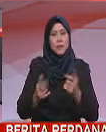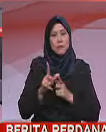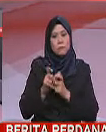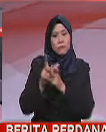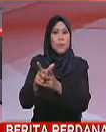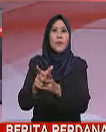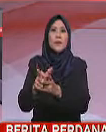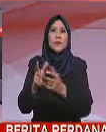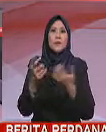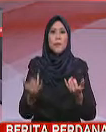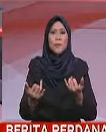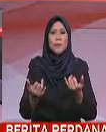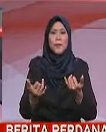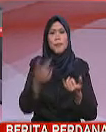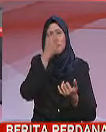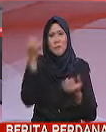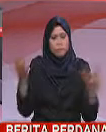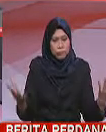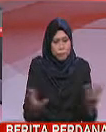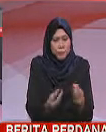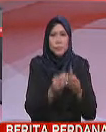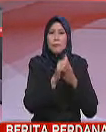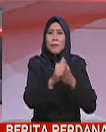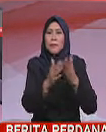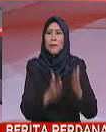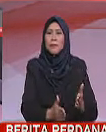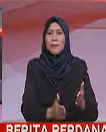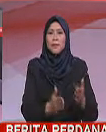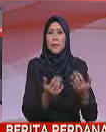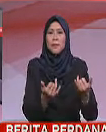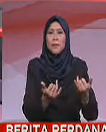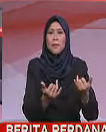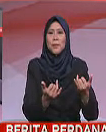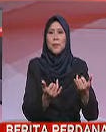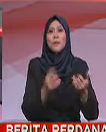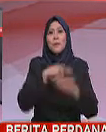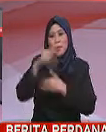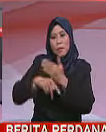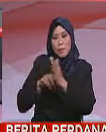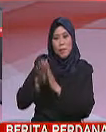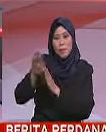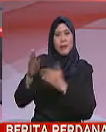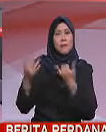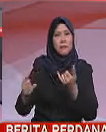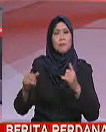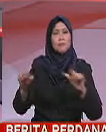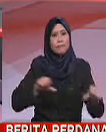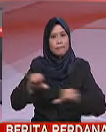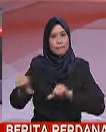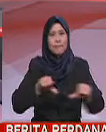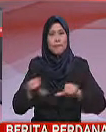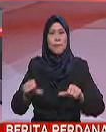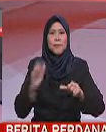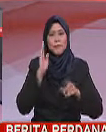wanita negara yang dilihat kekurangan pelapis berpotensi pada ketika ini. Program-program pembangunan sedang giat dijalankan dan berada